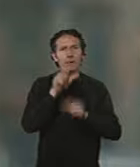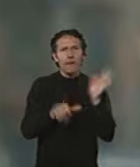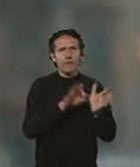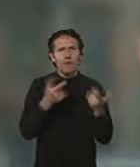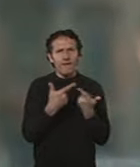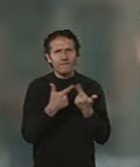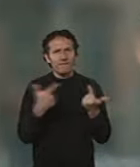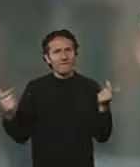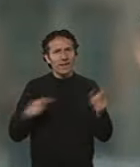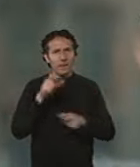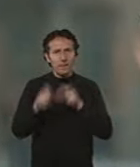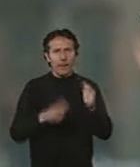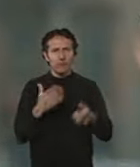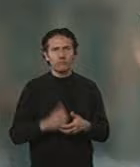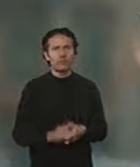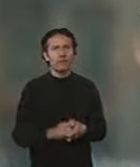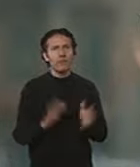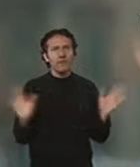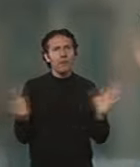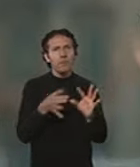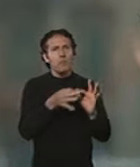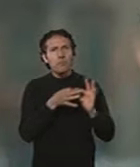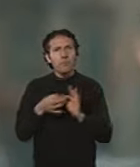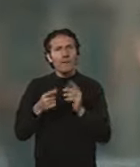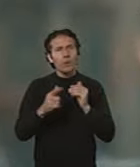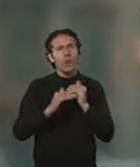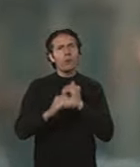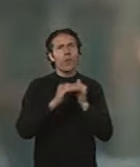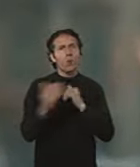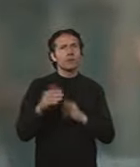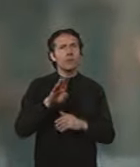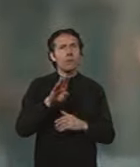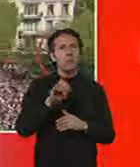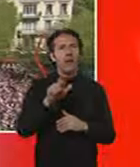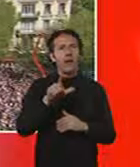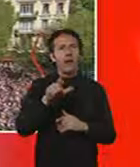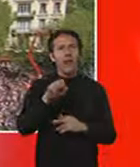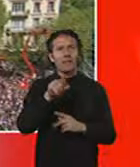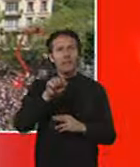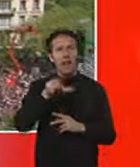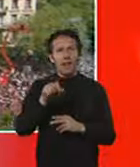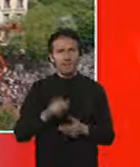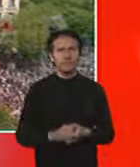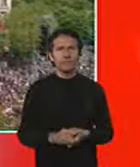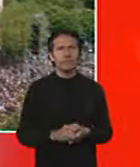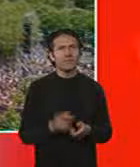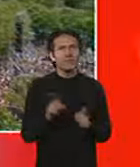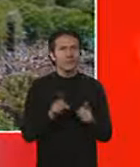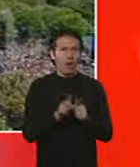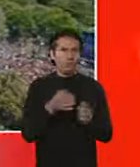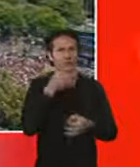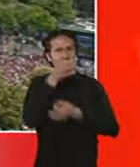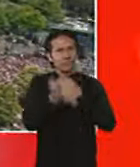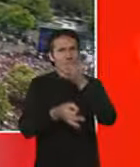conditions qu' l'avait réuni sur la pelouse de Bagatel écoutez-le parler à la